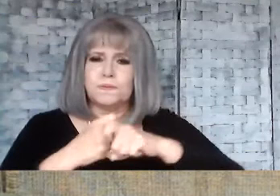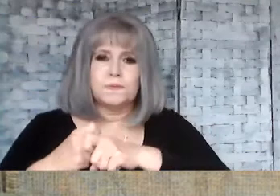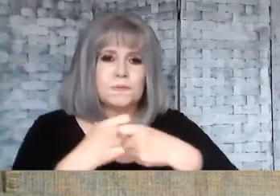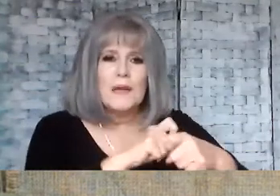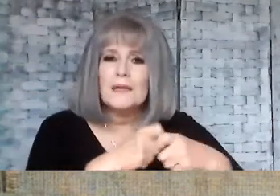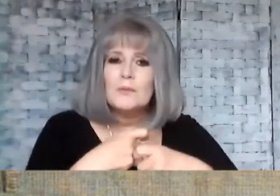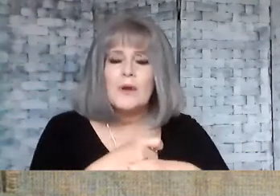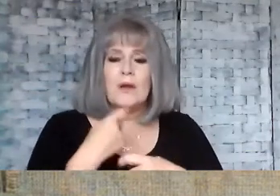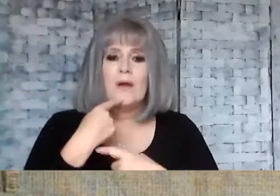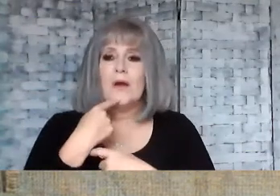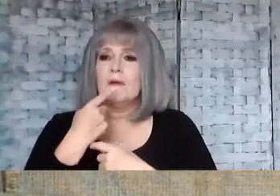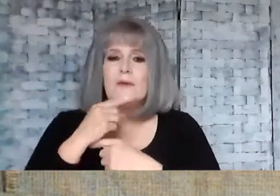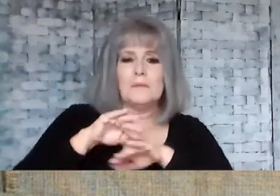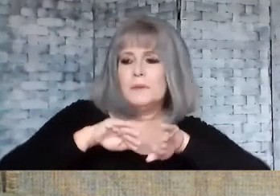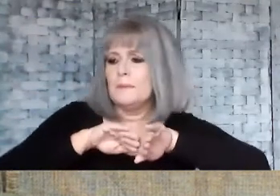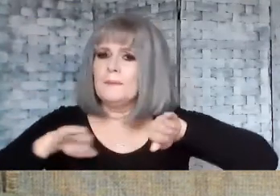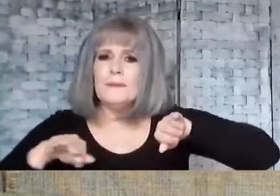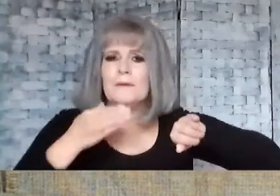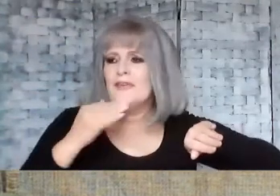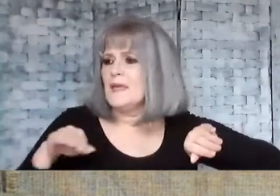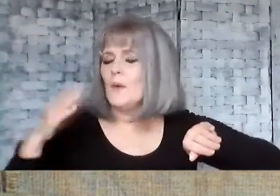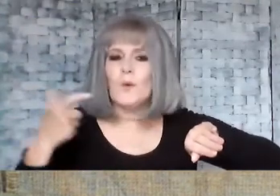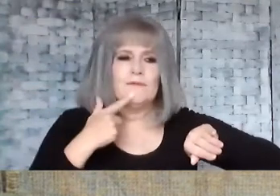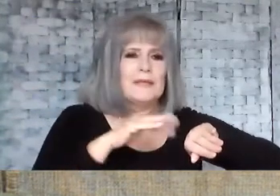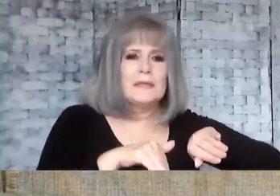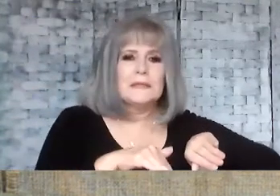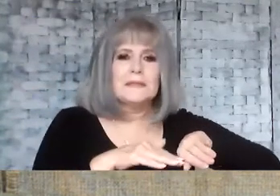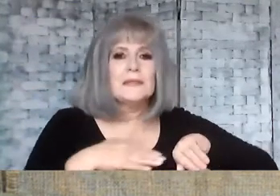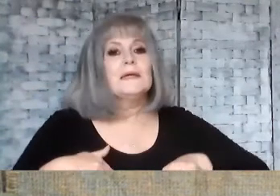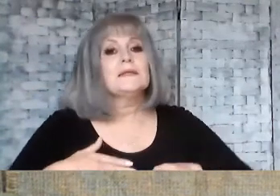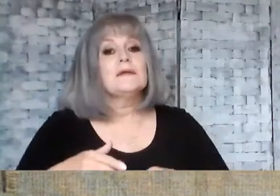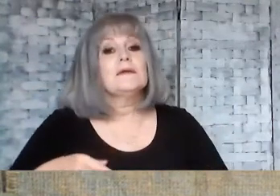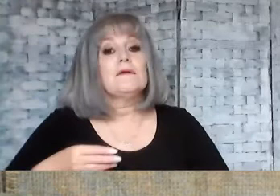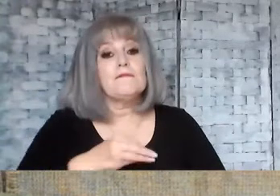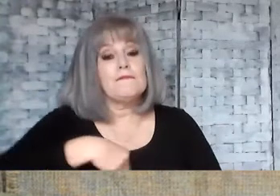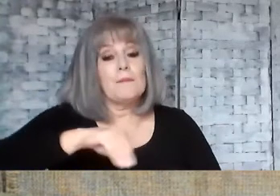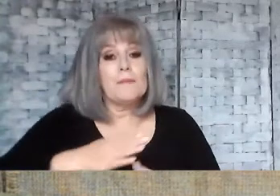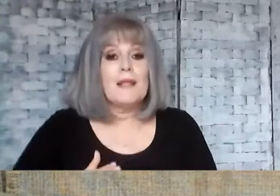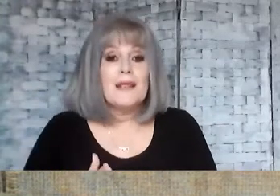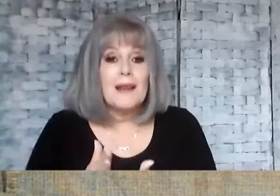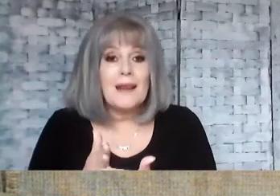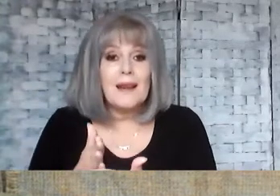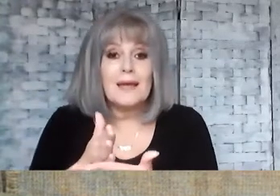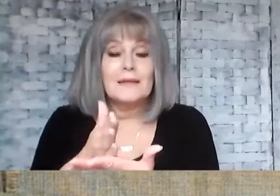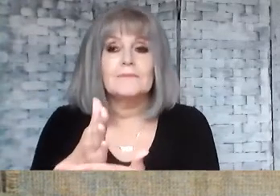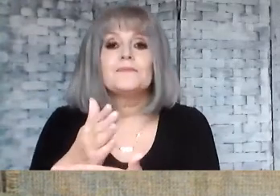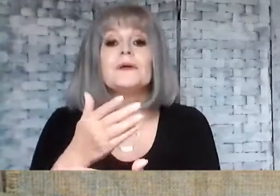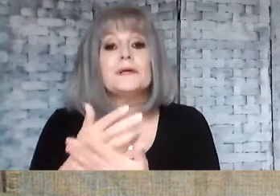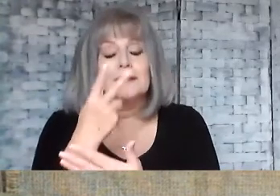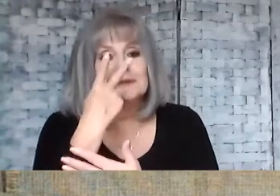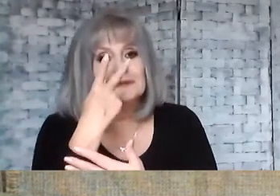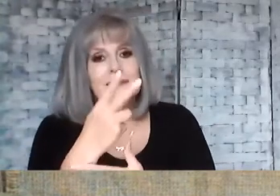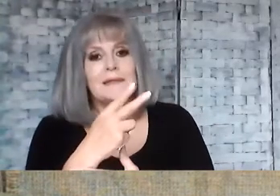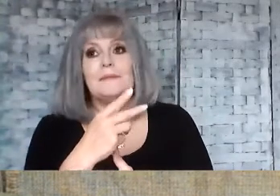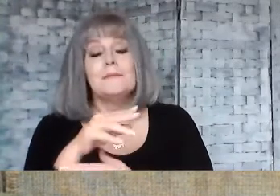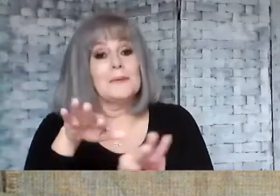die ou kultuur, lyne wat so diep loop, nee, dis nie maklikie, het gaan nog moeiliker raak as die nie Jode begin gloei, jy gaan